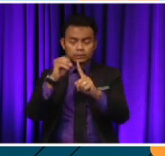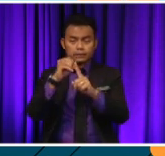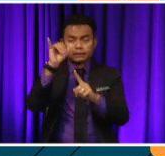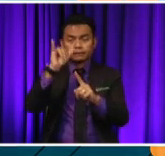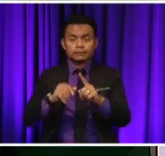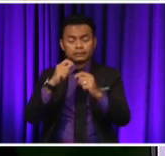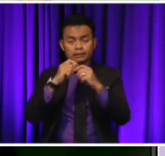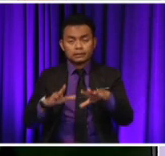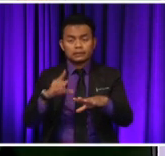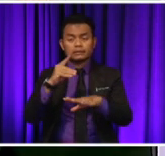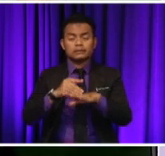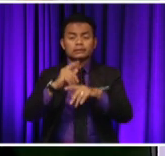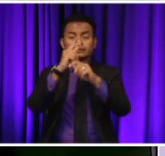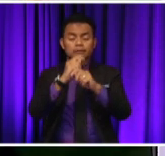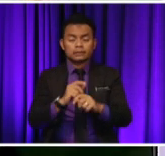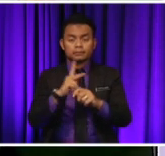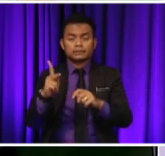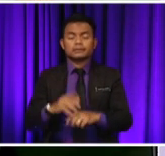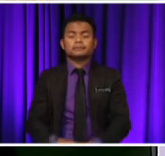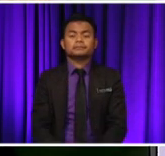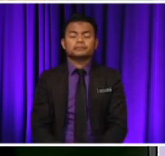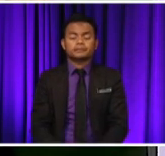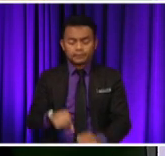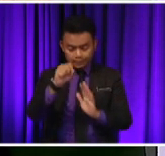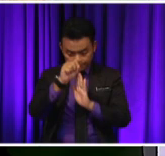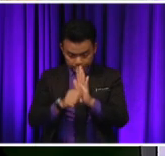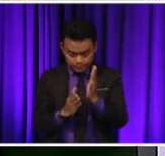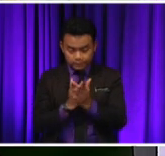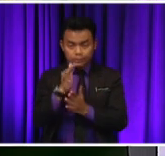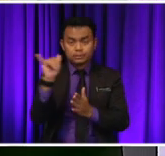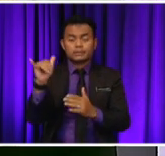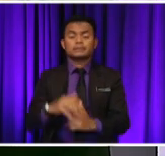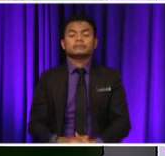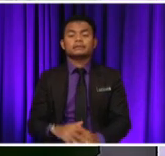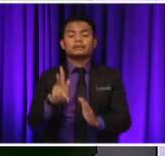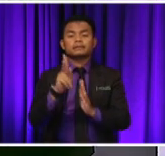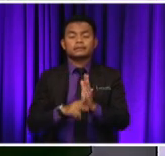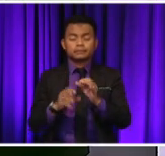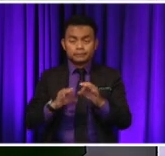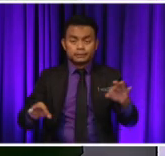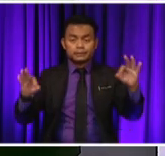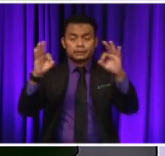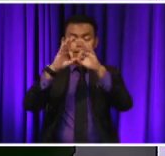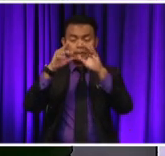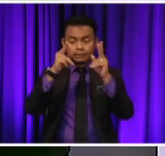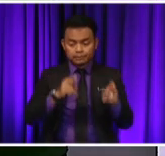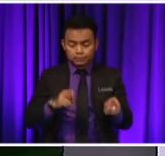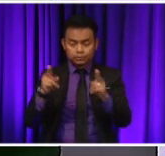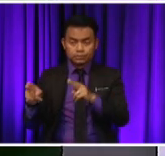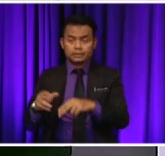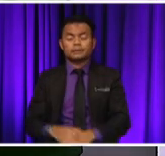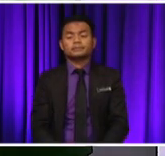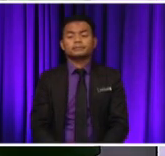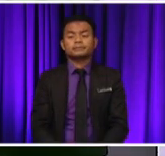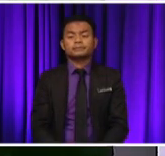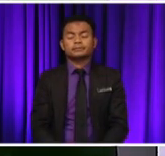dan efisien Oke seterusnya tentang kepentingan pengurusan ada 6 kepentingan pengurusan